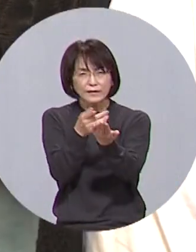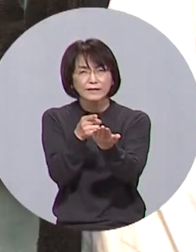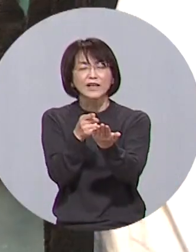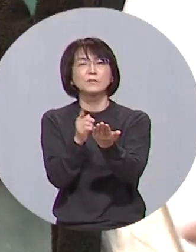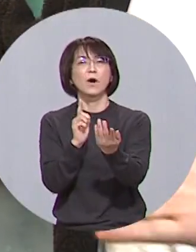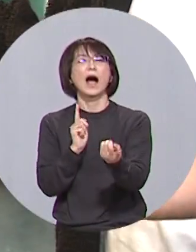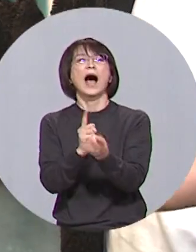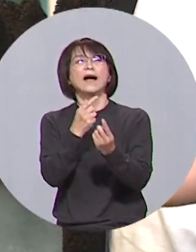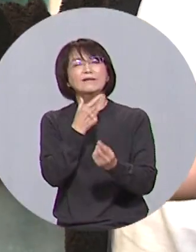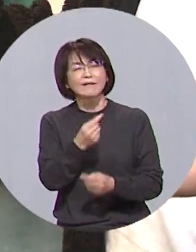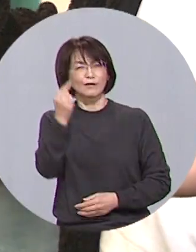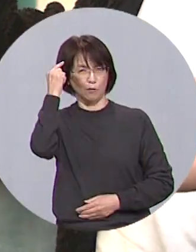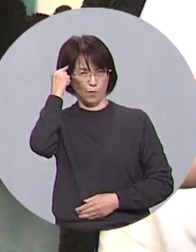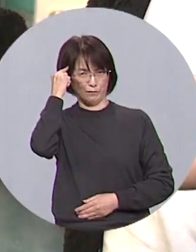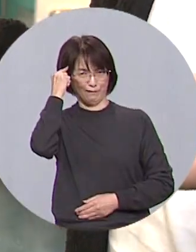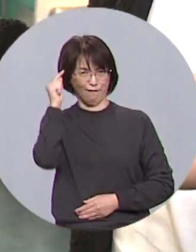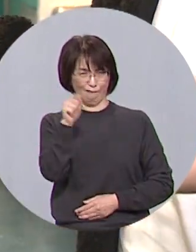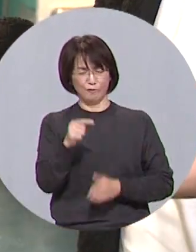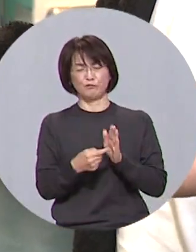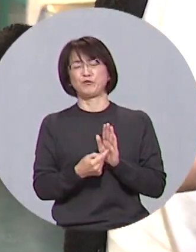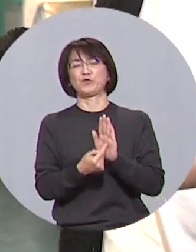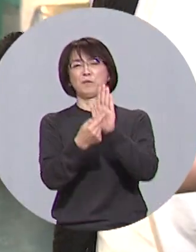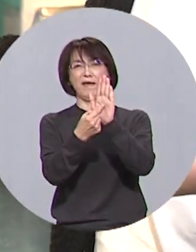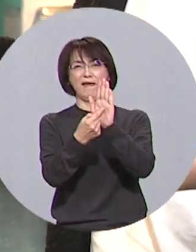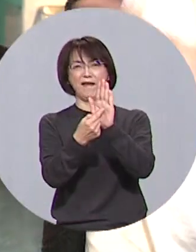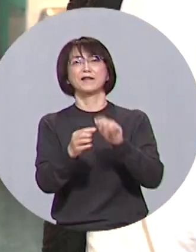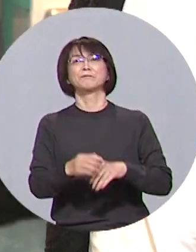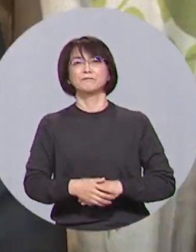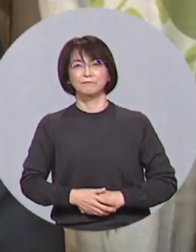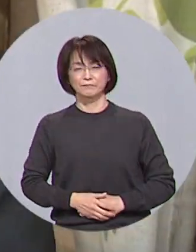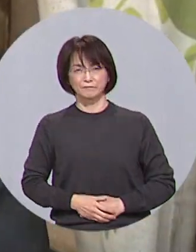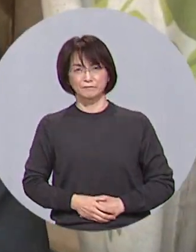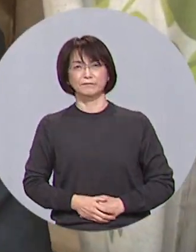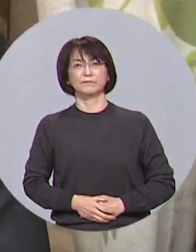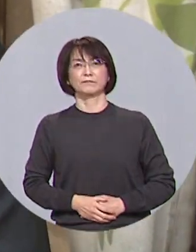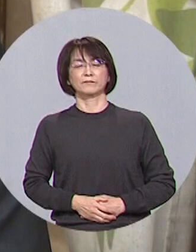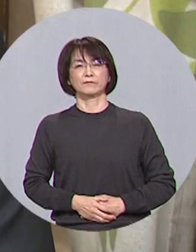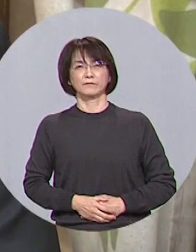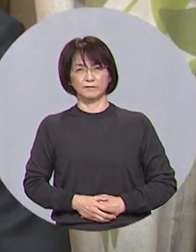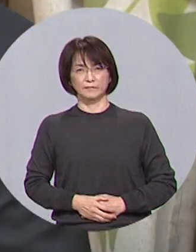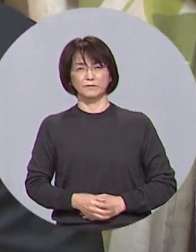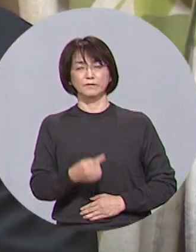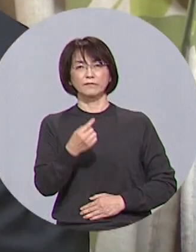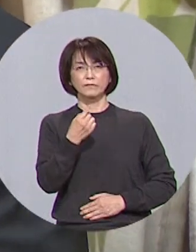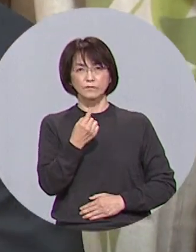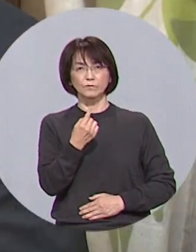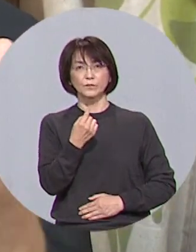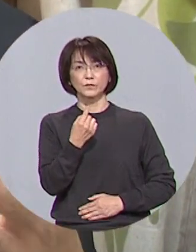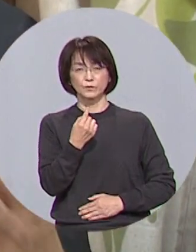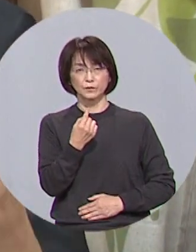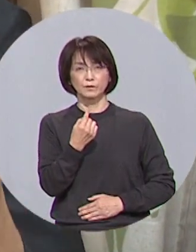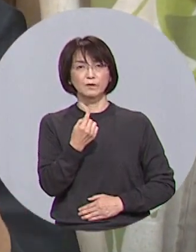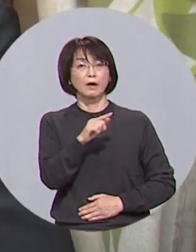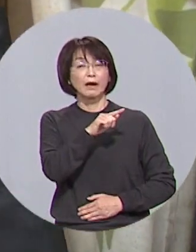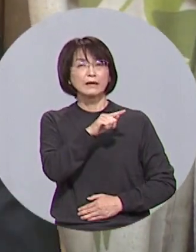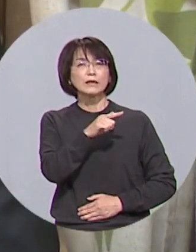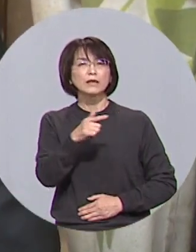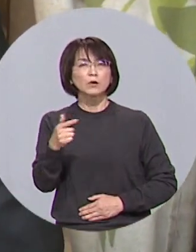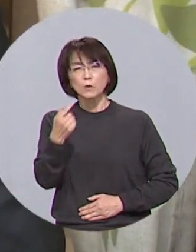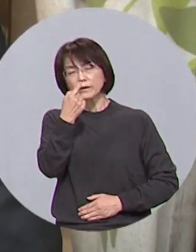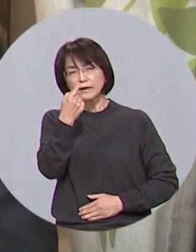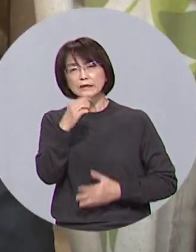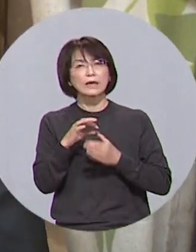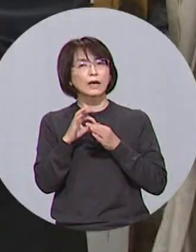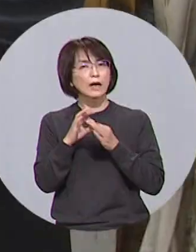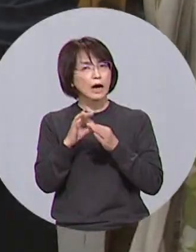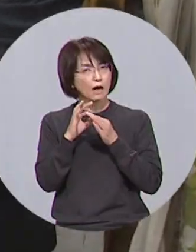名物というか 名物そうですよ、はい、それであのずっと僕のいろいろこうやつもね、はい、作ってくれたりして